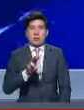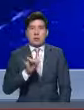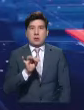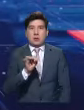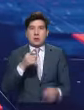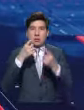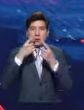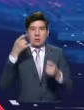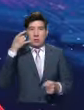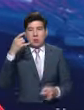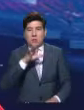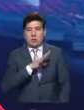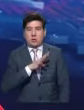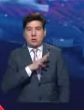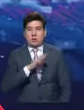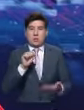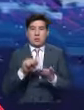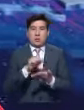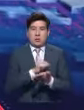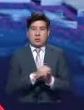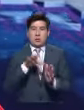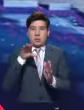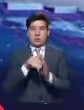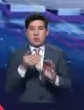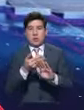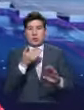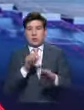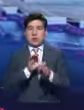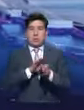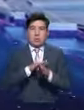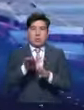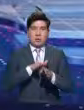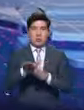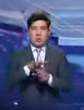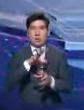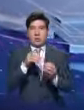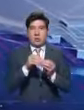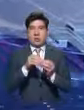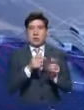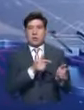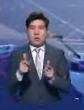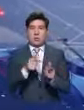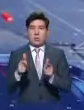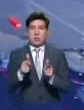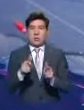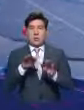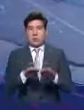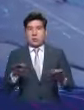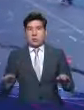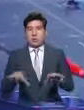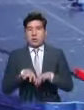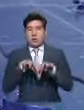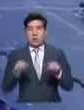жазды. Құжат президенттің былтыр күзде жариялаған жолдауын жүзеге асыру аясында әзірленген. Оны дайындауға бала құқықтары жөніндегі